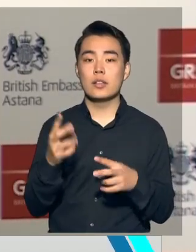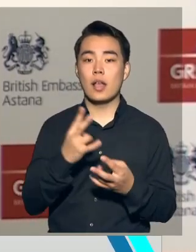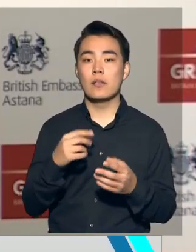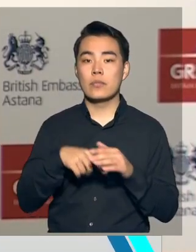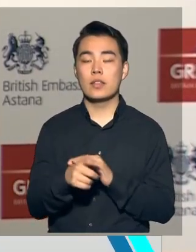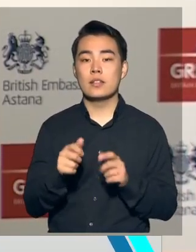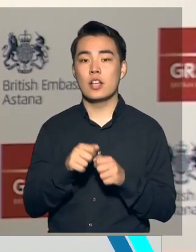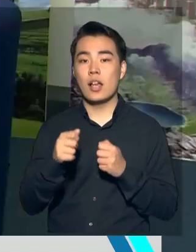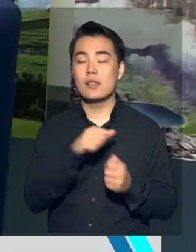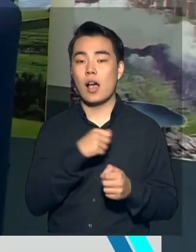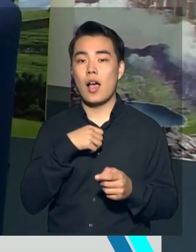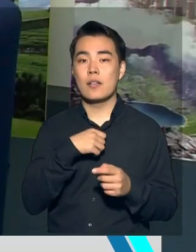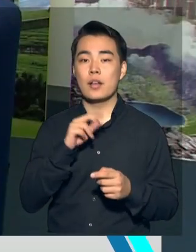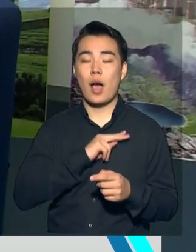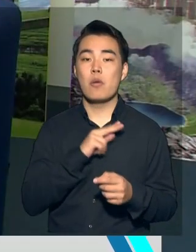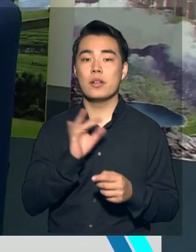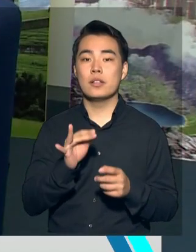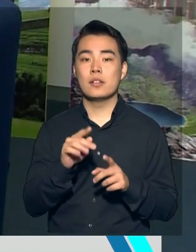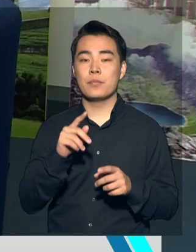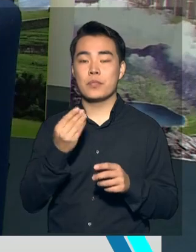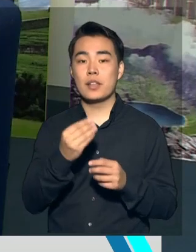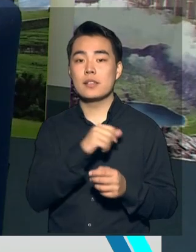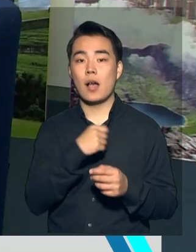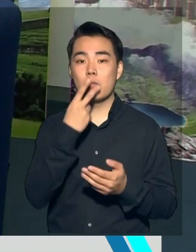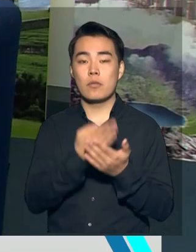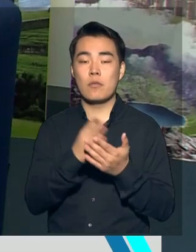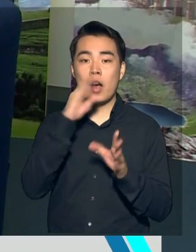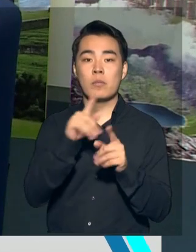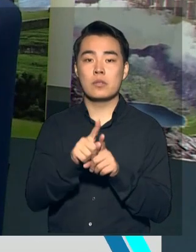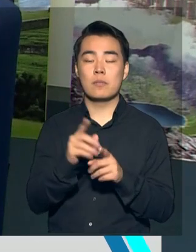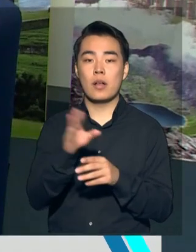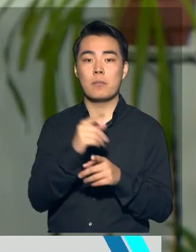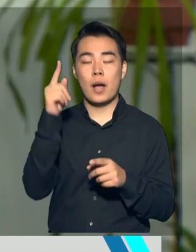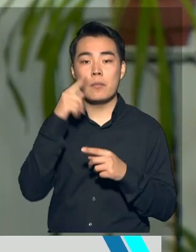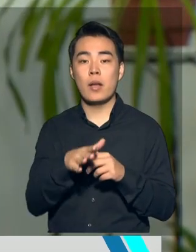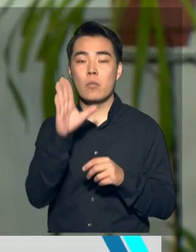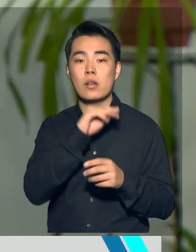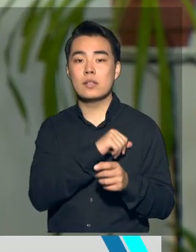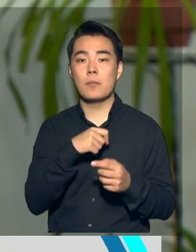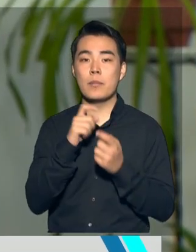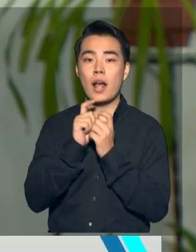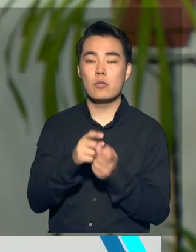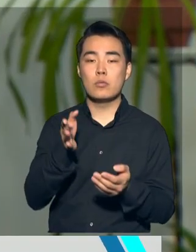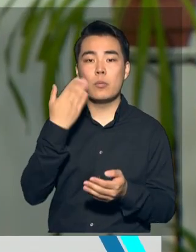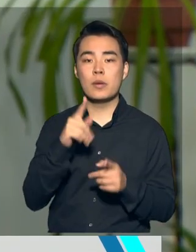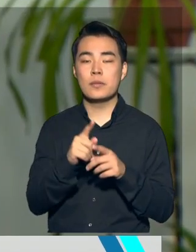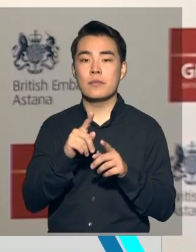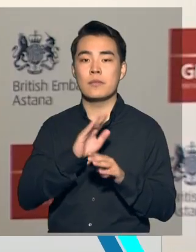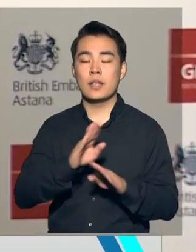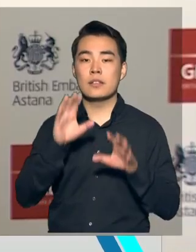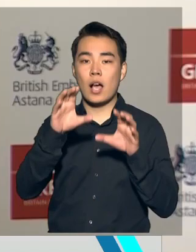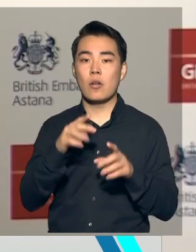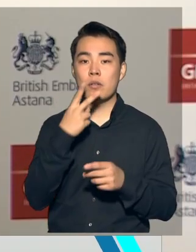делясь информацией экспертизой и доступом к ресурсам только так возможно прийти к общему пониманию и противодействовать любым незаконным